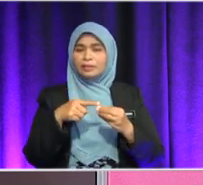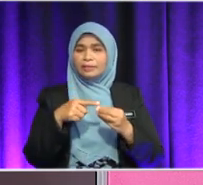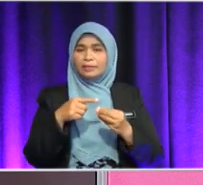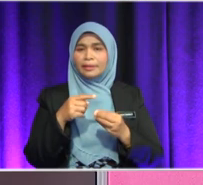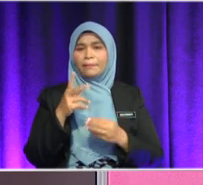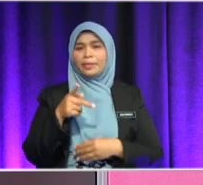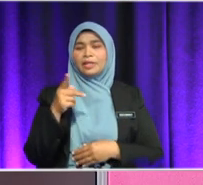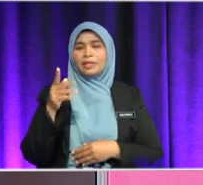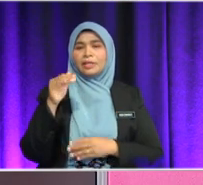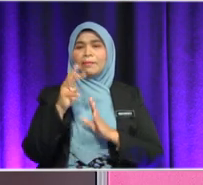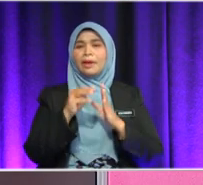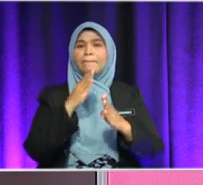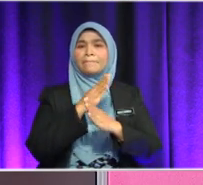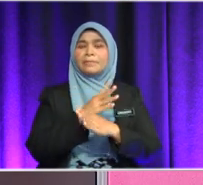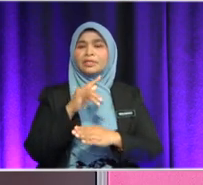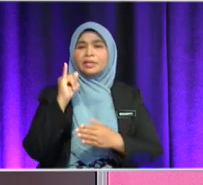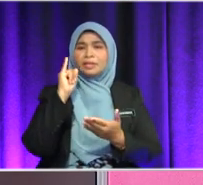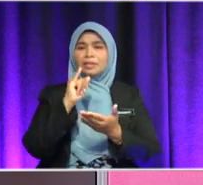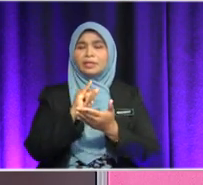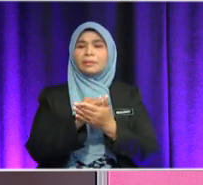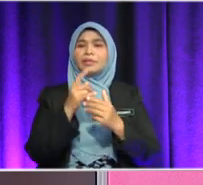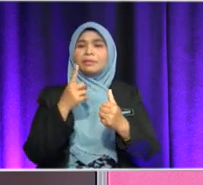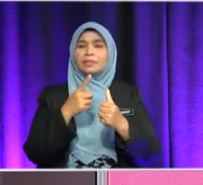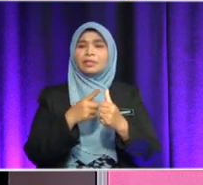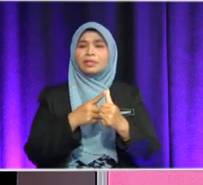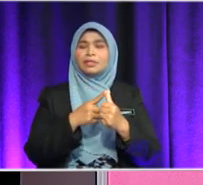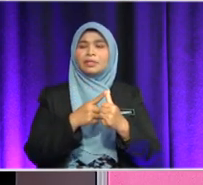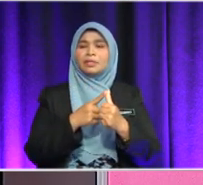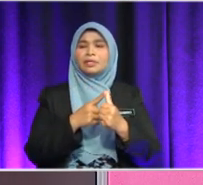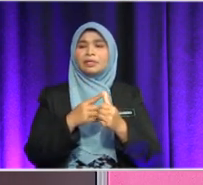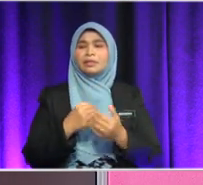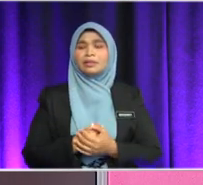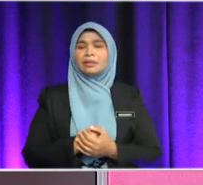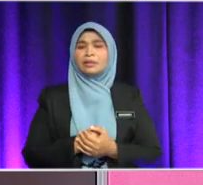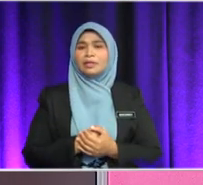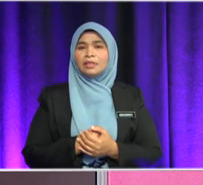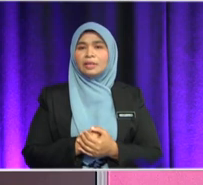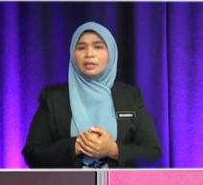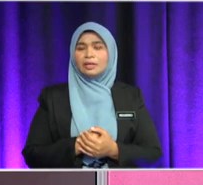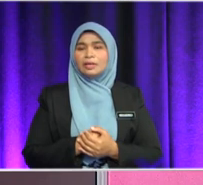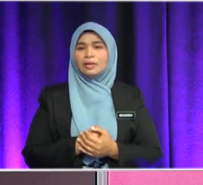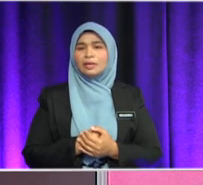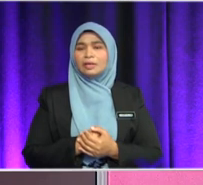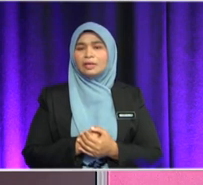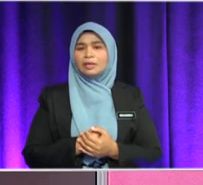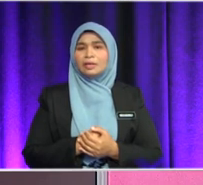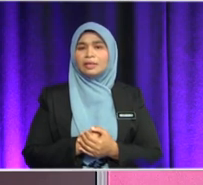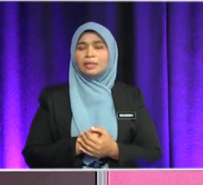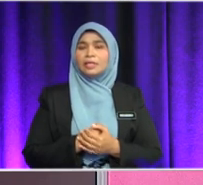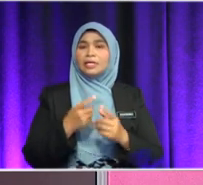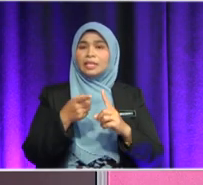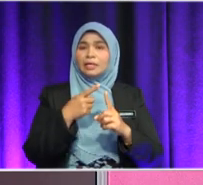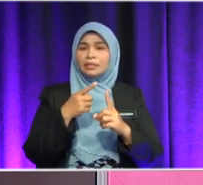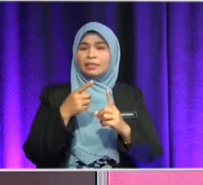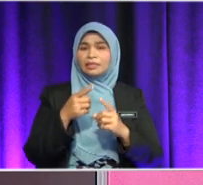perkara yang membatalkan iman yaitu yang pertama menerangkan perkara yang meninggalkan Iman dari